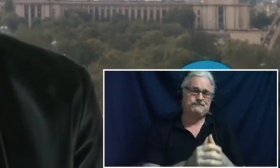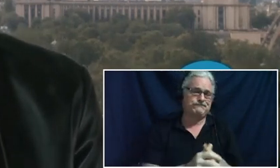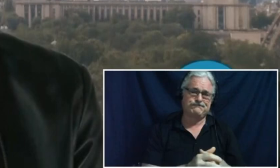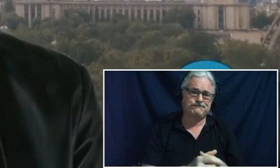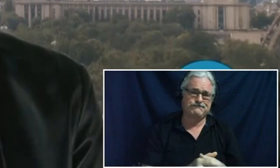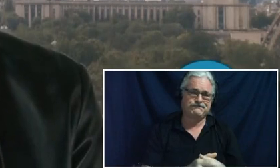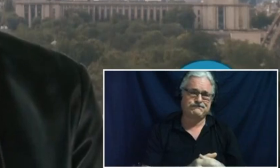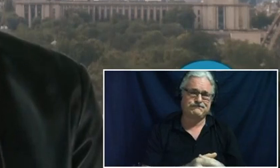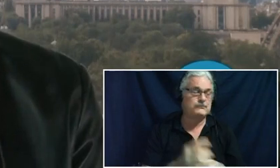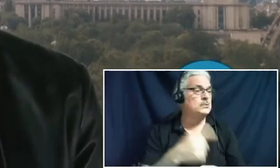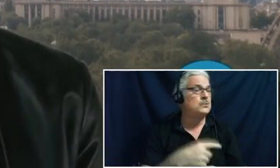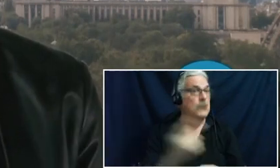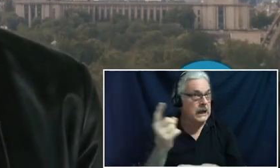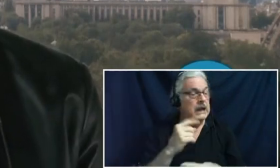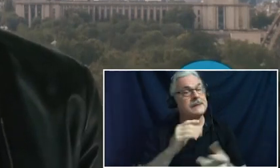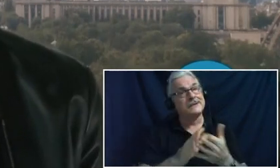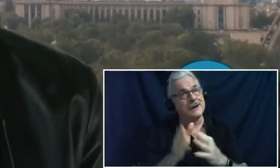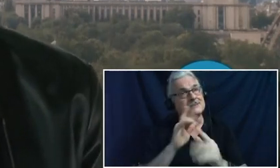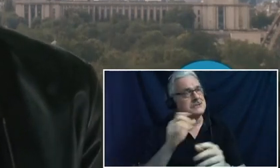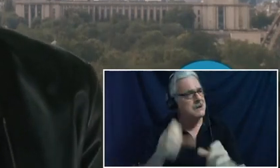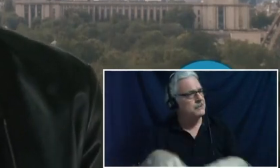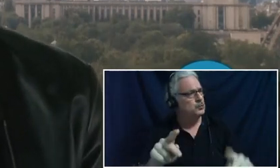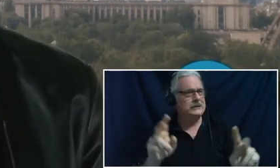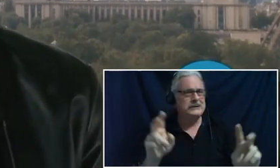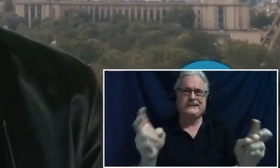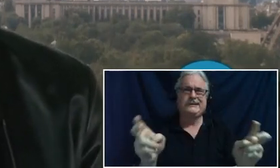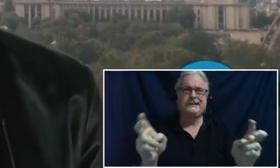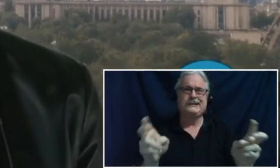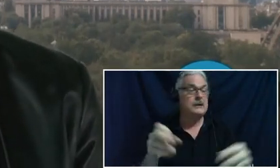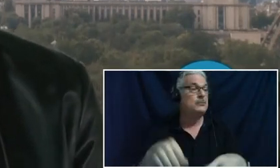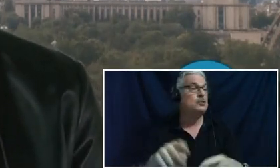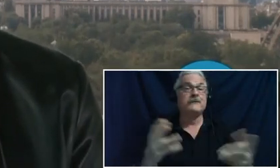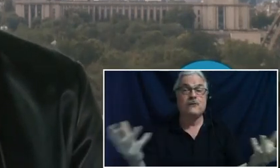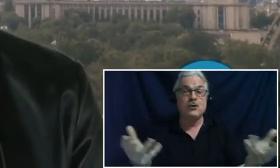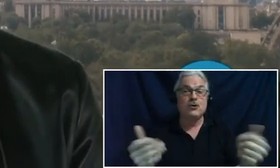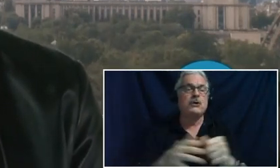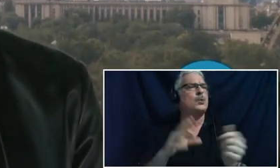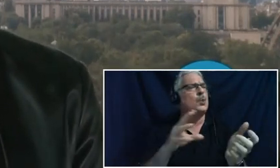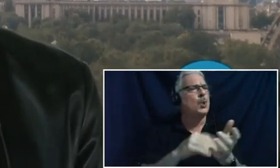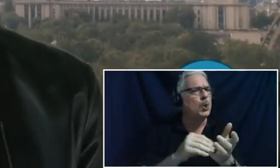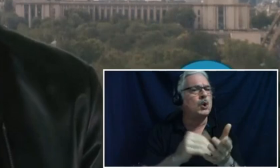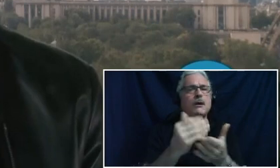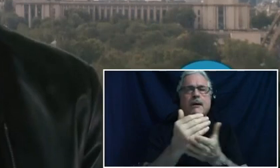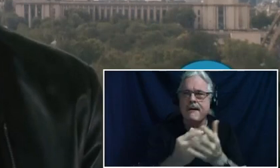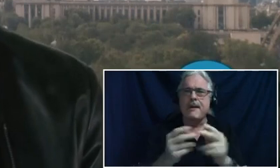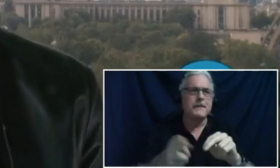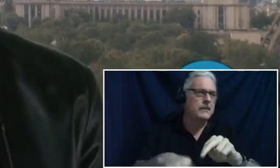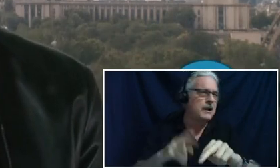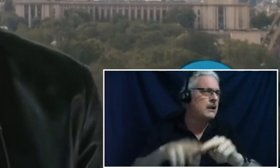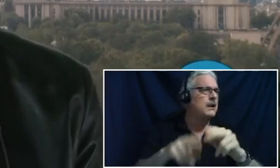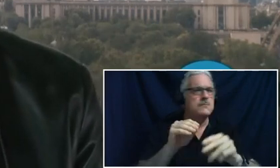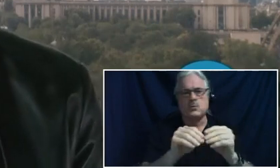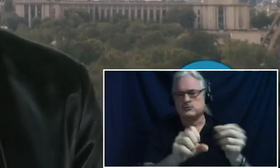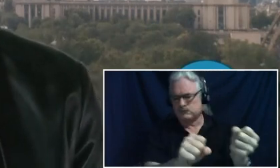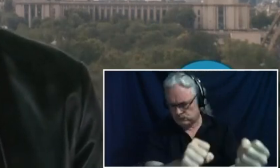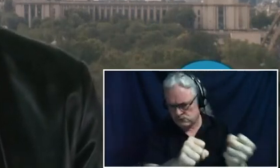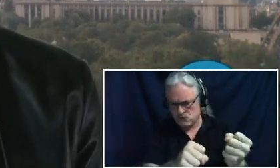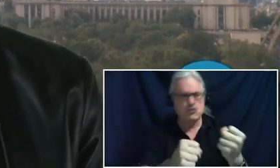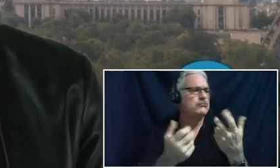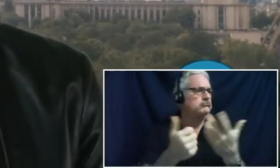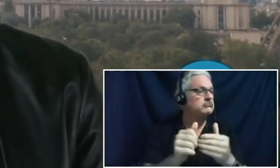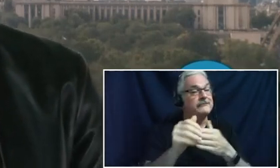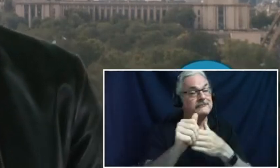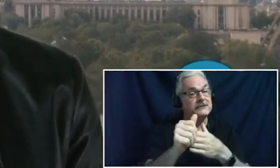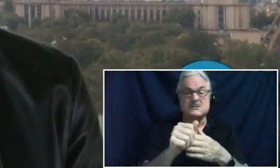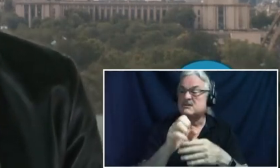efficaces pour demain. Le rapport mondial de suivi sur l'éducation 2020 essaye de recenser toutes les causes de l'exclusion, élaborer une définition plus complète de l'inclusion